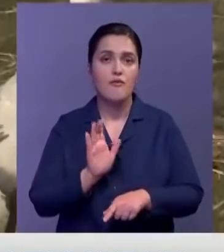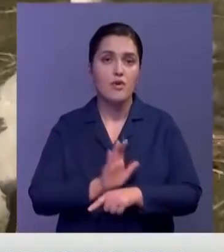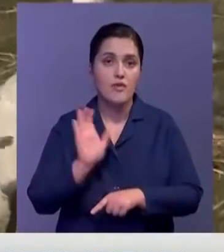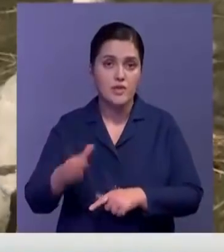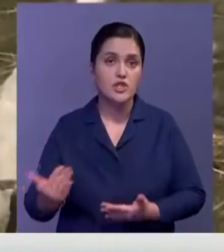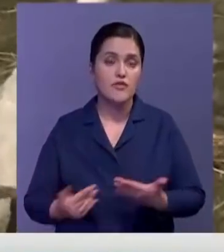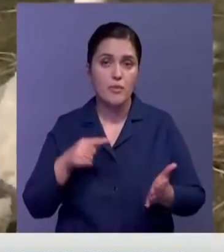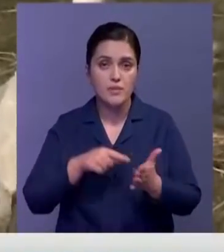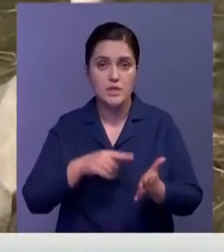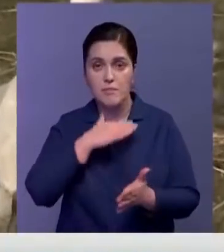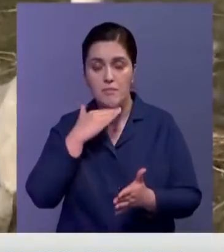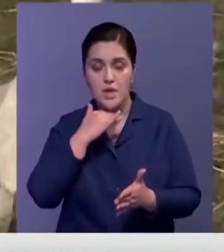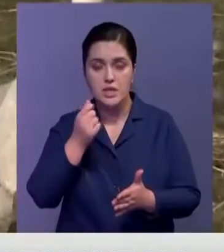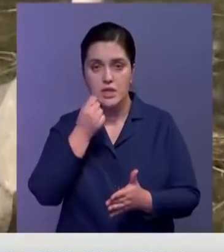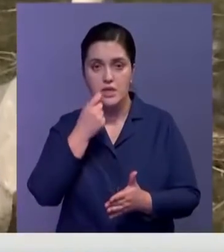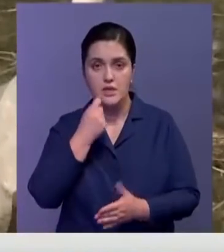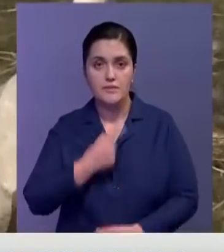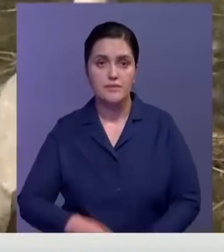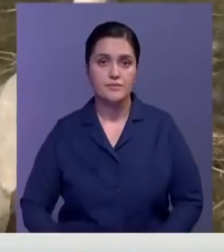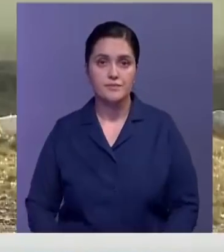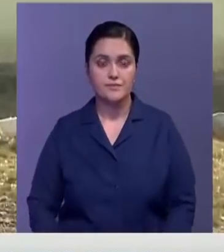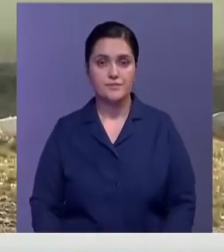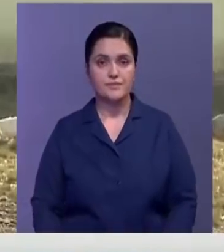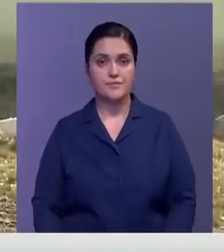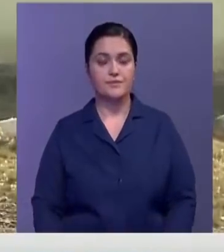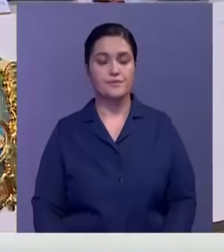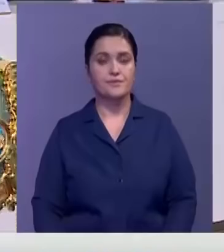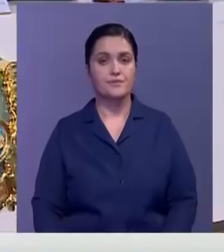живой птицы, мяса и яиц.